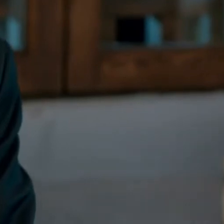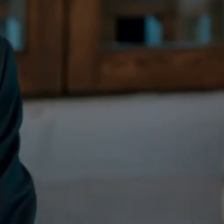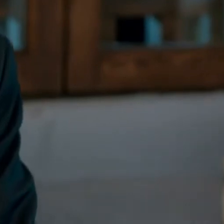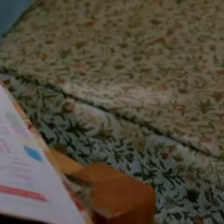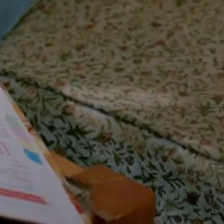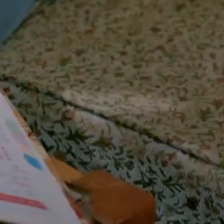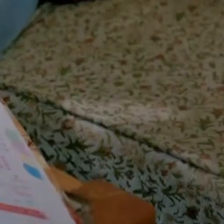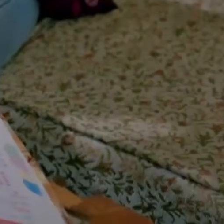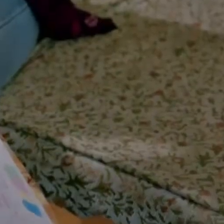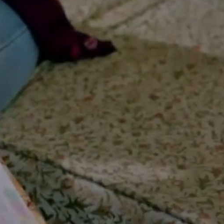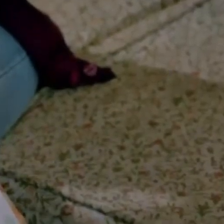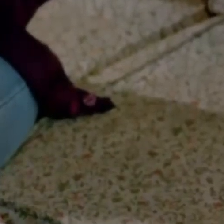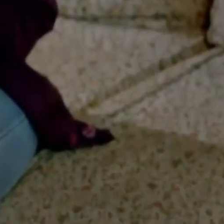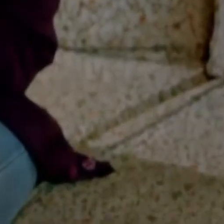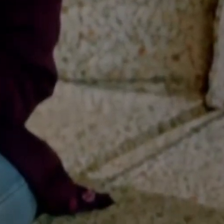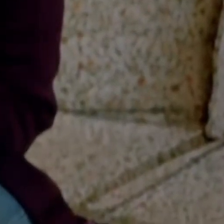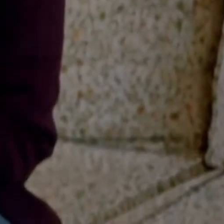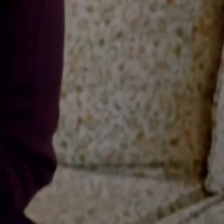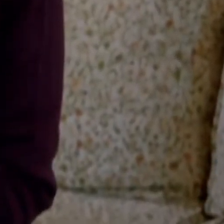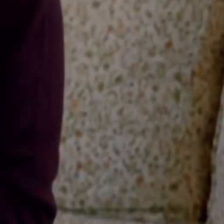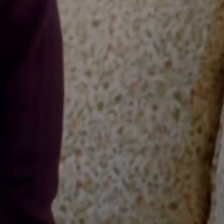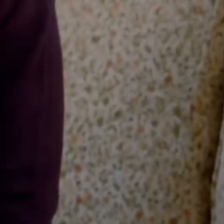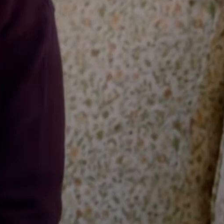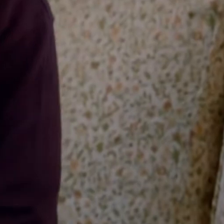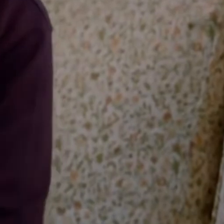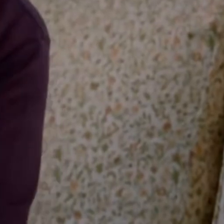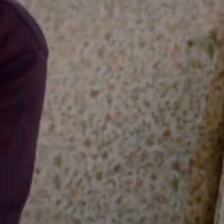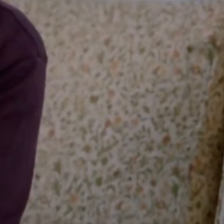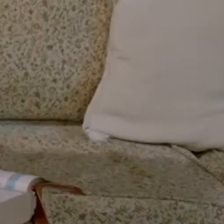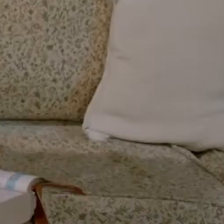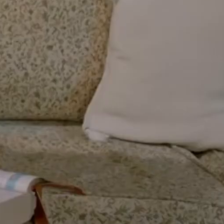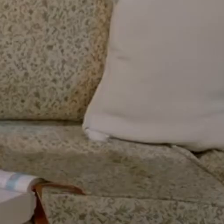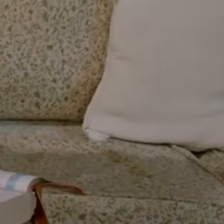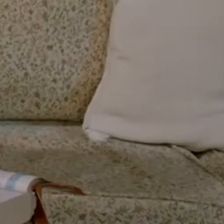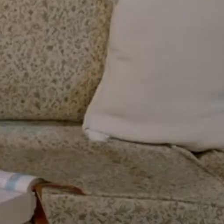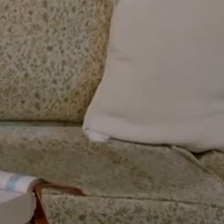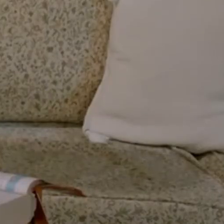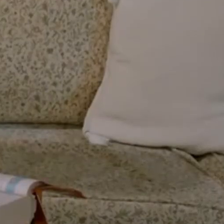Emir yağ sabırla yutkundu. Zümrüt salonda çalışıyor.